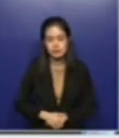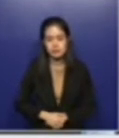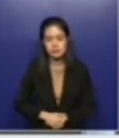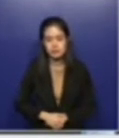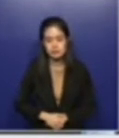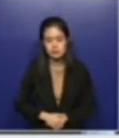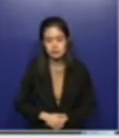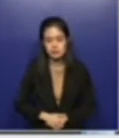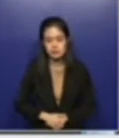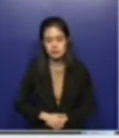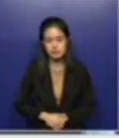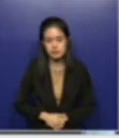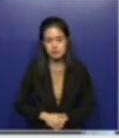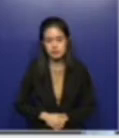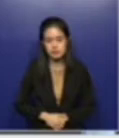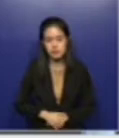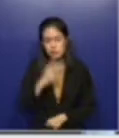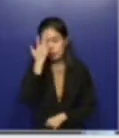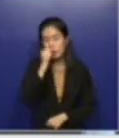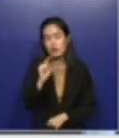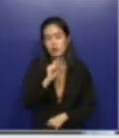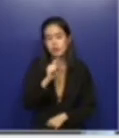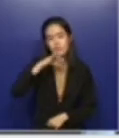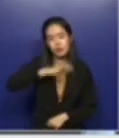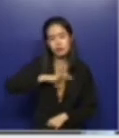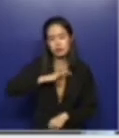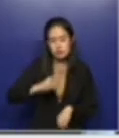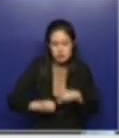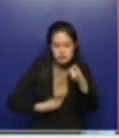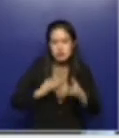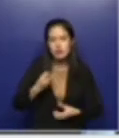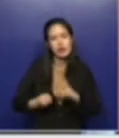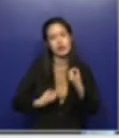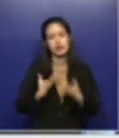นั่นคือสิ่งที่แสดงออกมาท่านประธานครับ